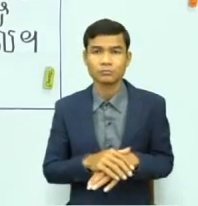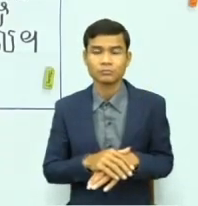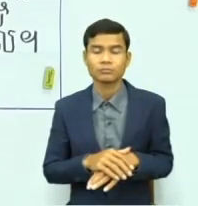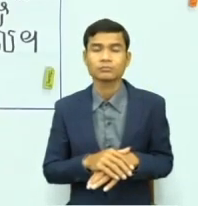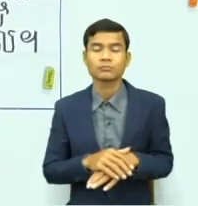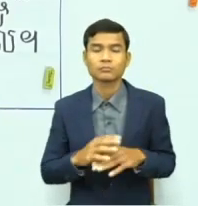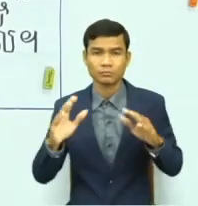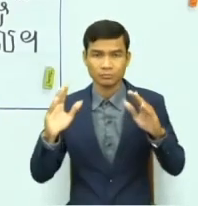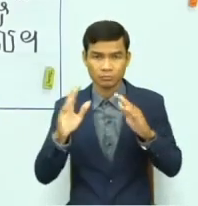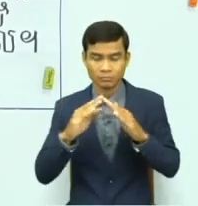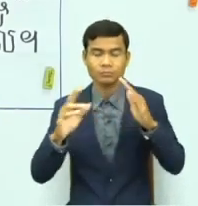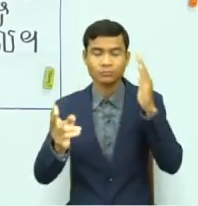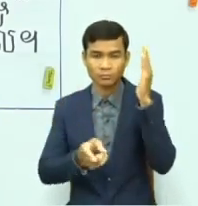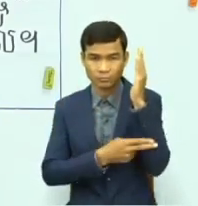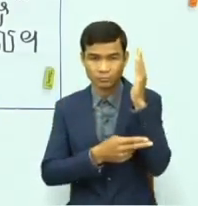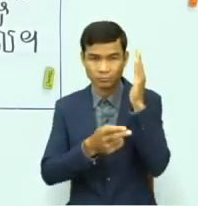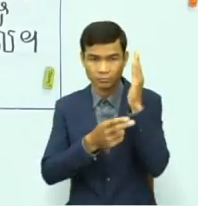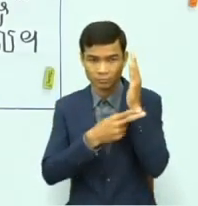té sầm ná